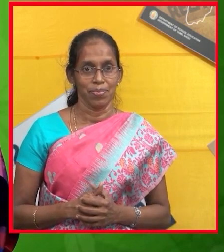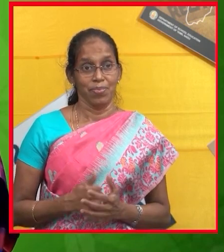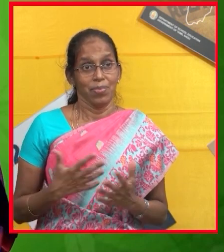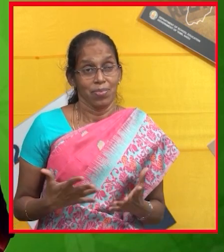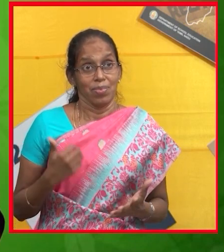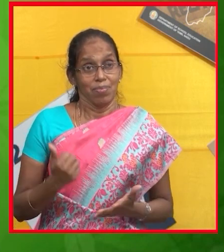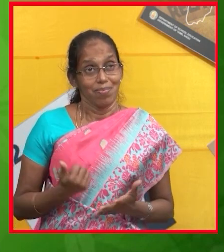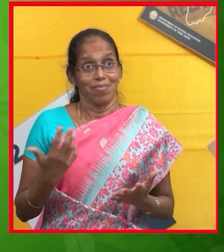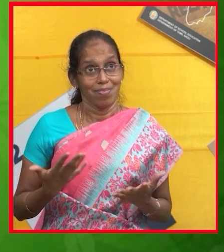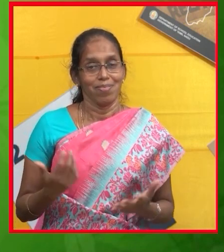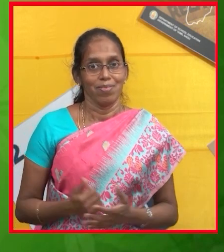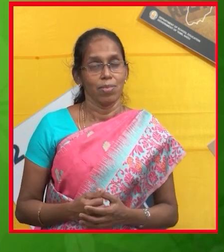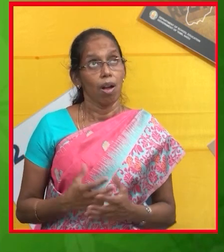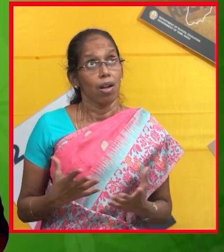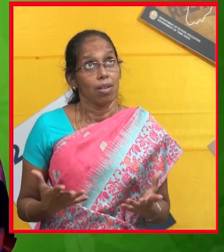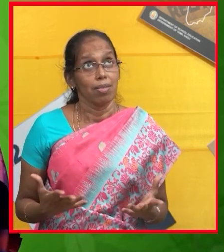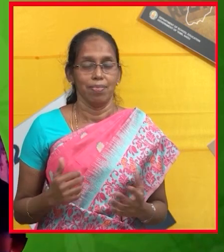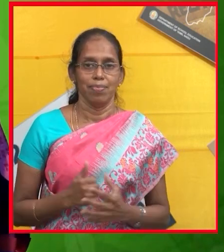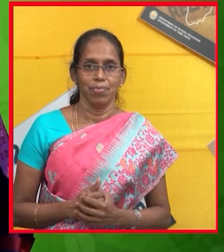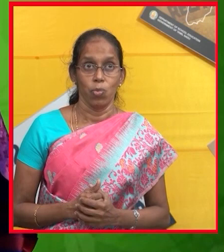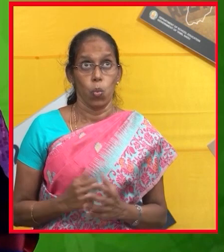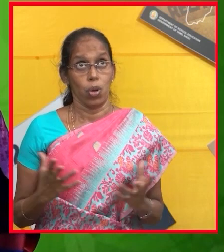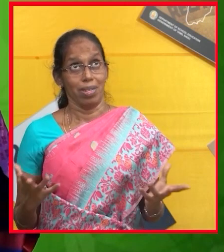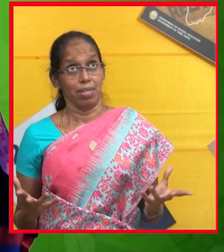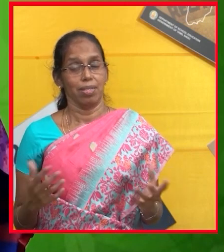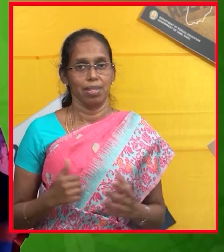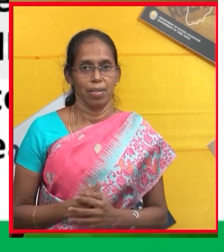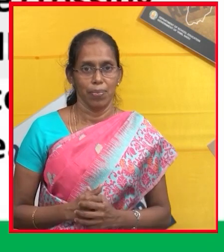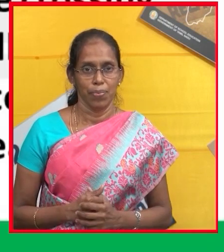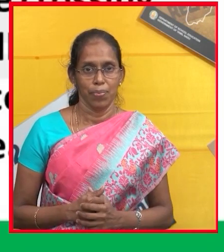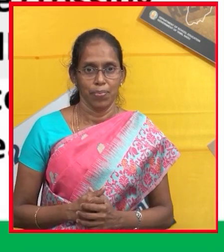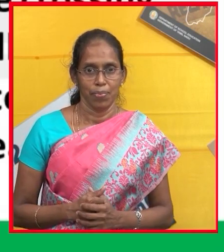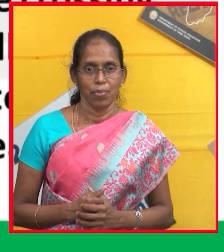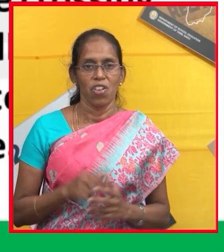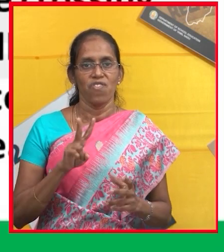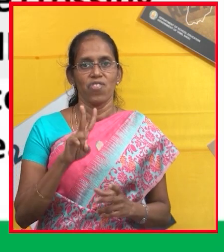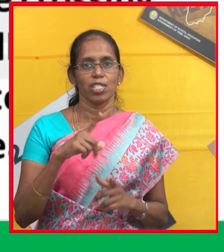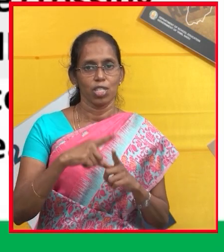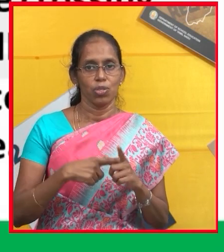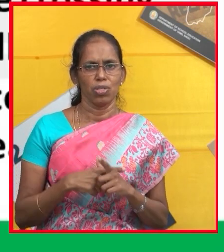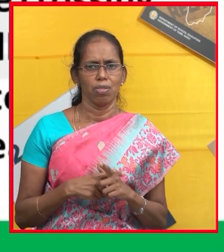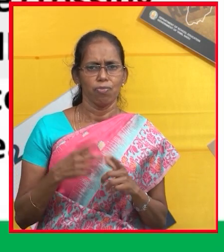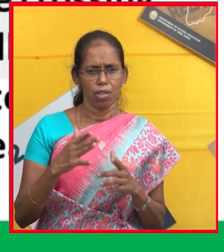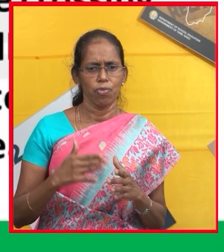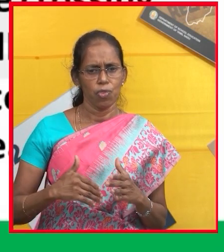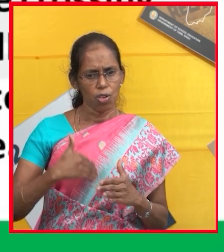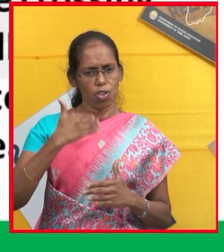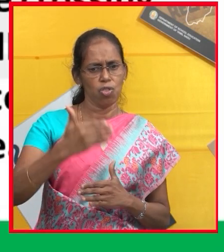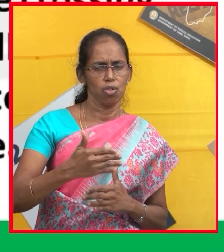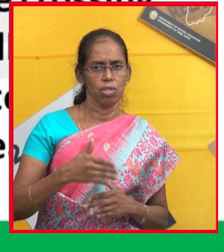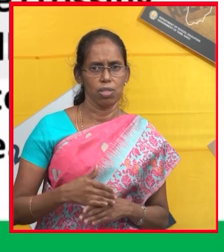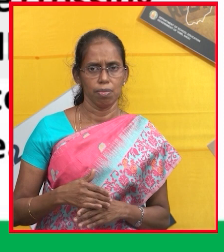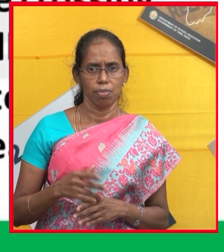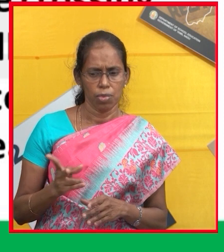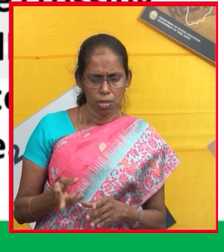உற்சாகமாக ஆச்சரியத்தில் ஆழ்த்தின விஷயங்கள்லாம் என்ன அப்படின்னு கேட்குறாங்க. Vartika Joshi, when we were crossing the